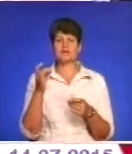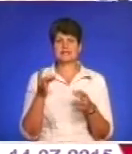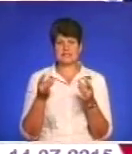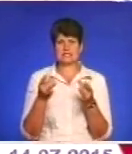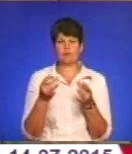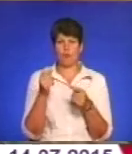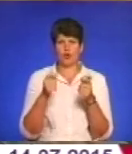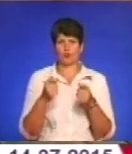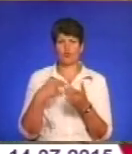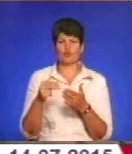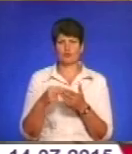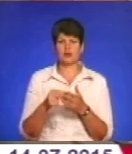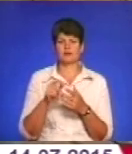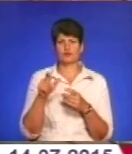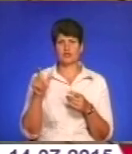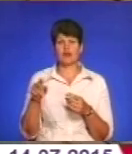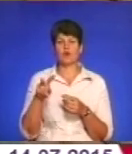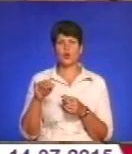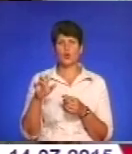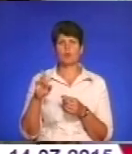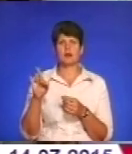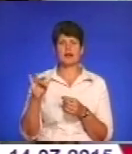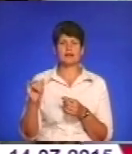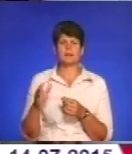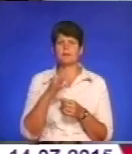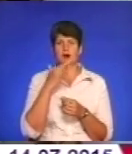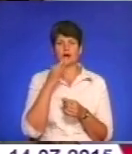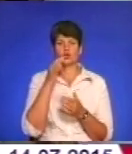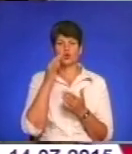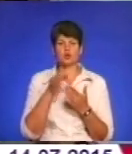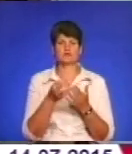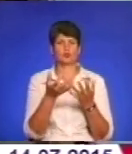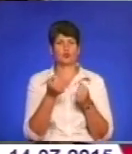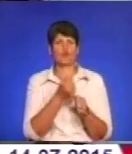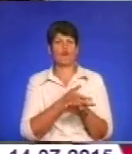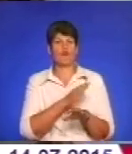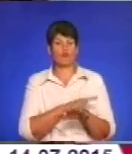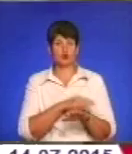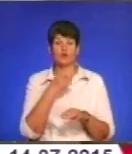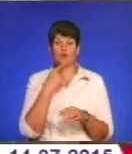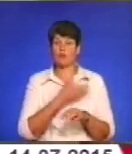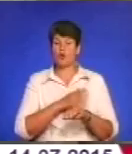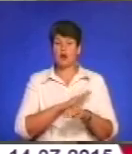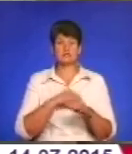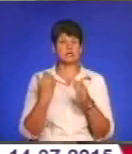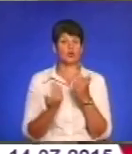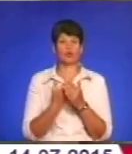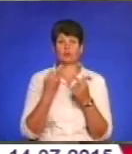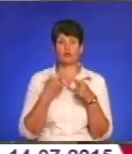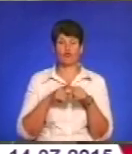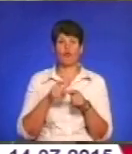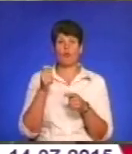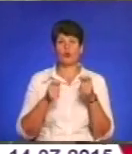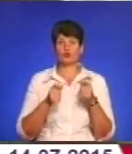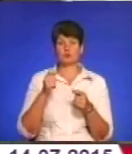тільки вітчизняну, вершки брали улюблені. До речі, чимало досвіду запозичують у Польщі, бо, кажуть поляки, за новітніми технологіями в молочній